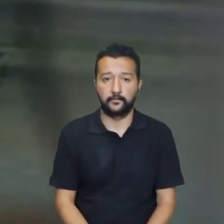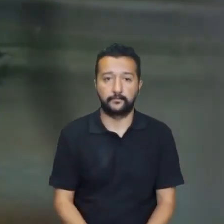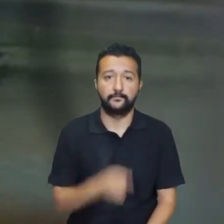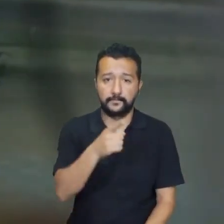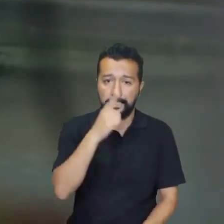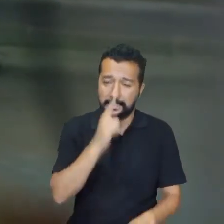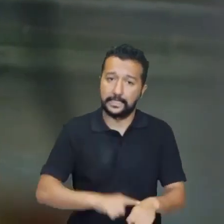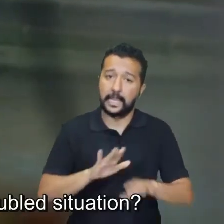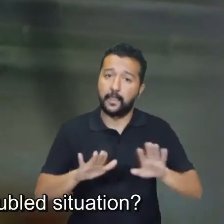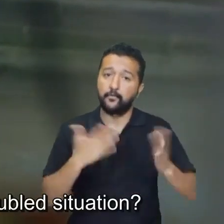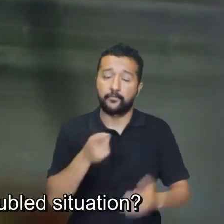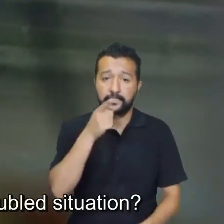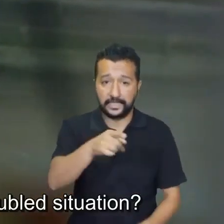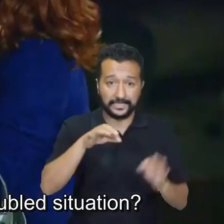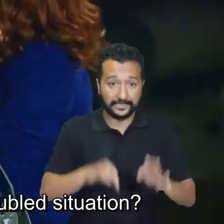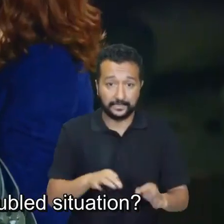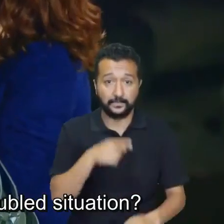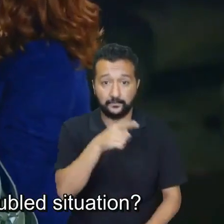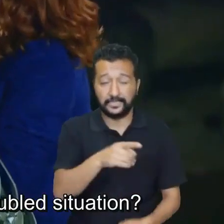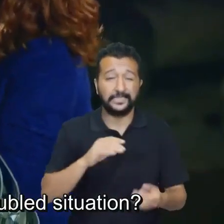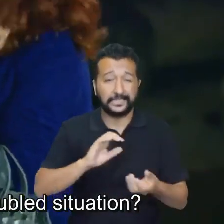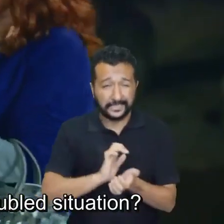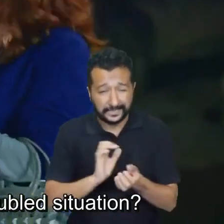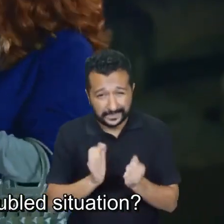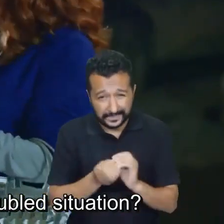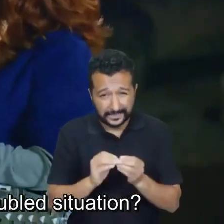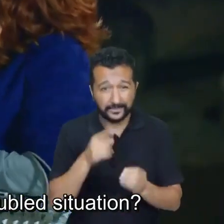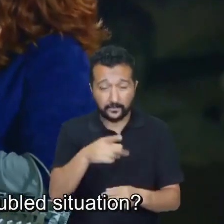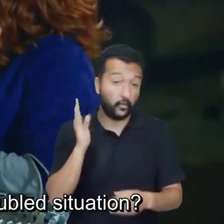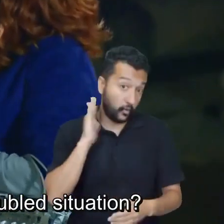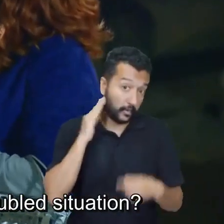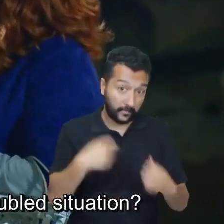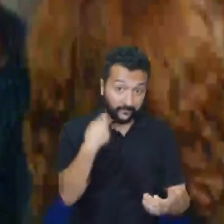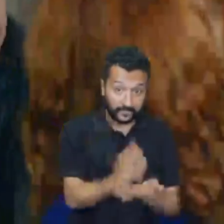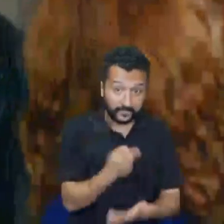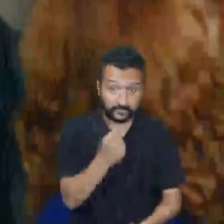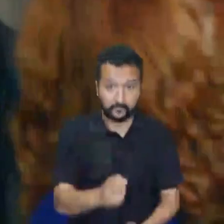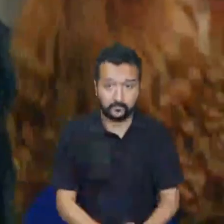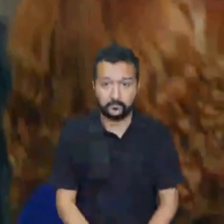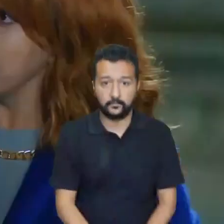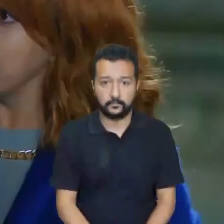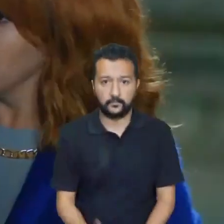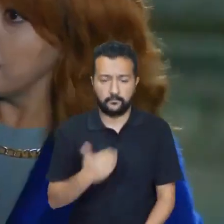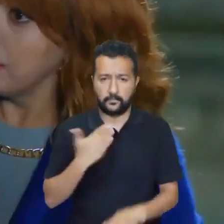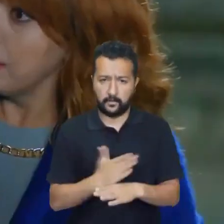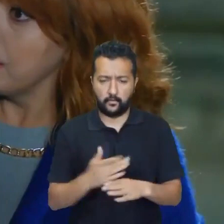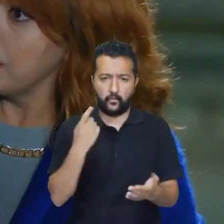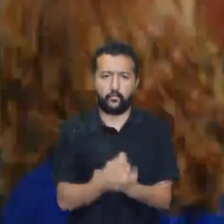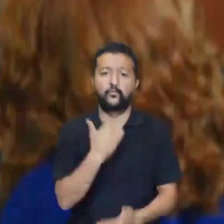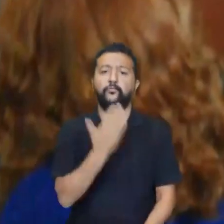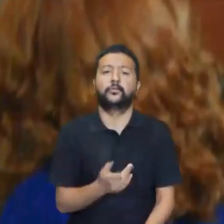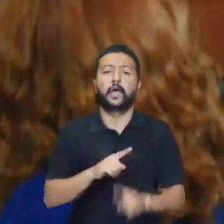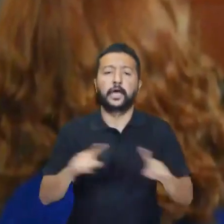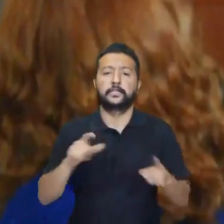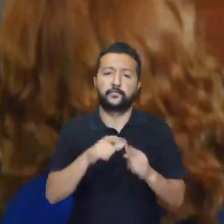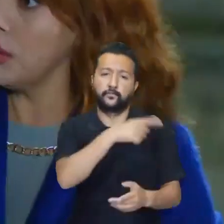Ay inanamıyorum ya. Sen şimdi bu sıkıntılı halinde bir de noter masrafı mı verdin? Ben niye ödeyeyim ya?